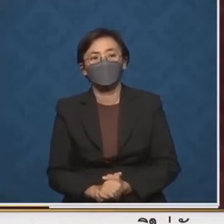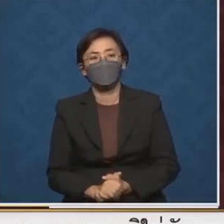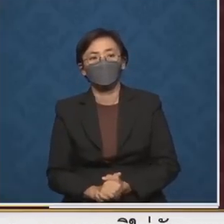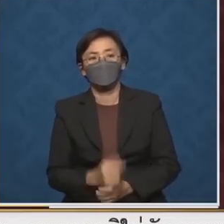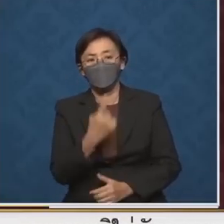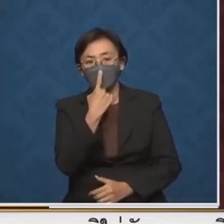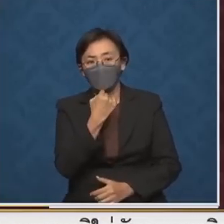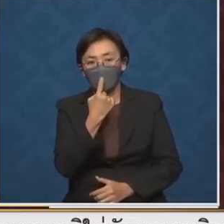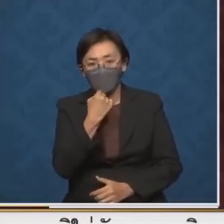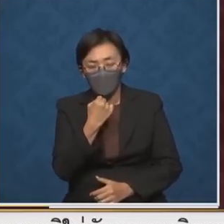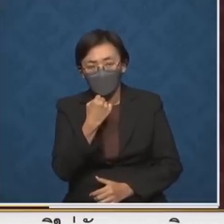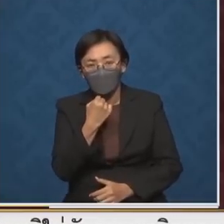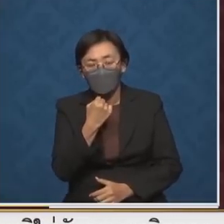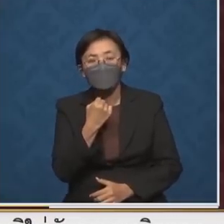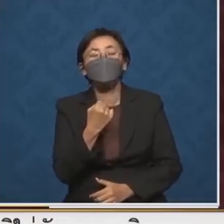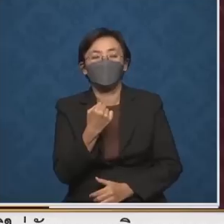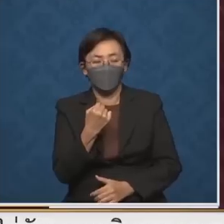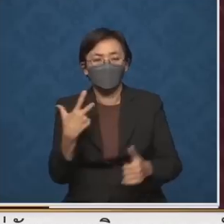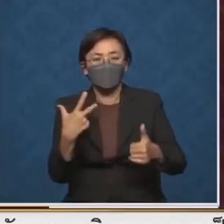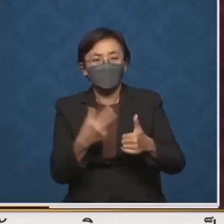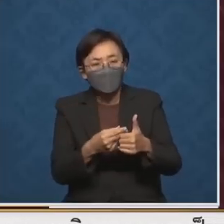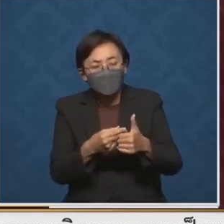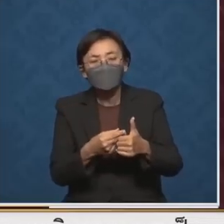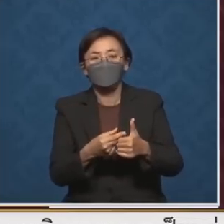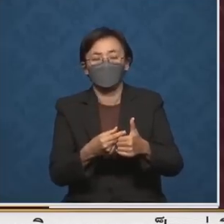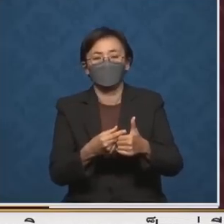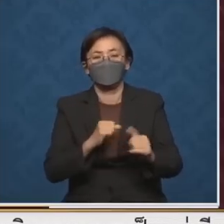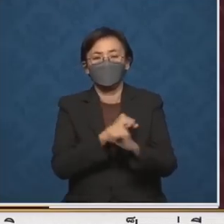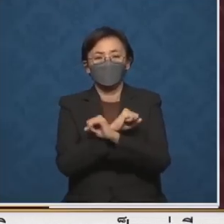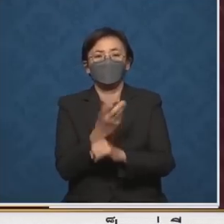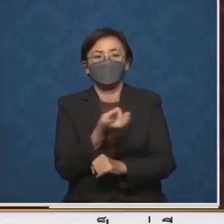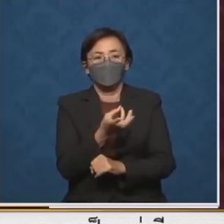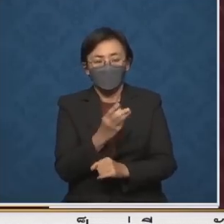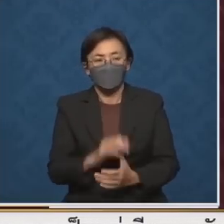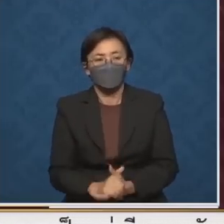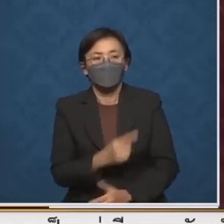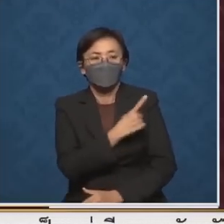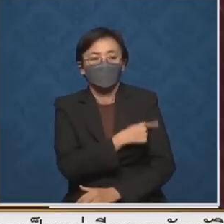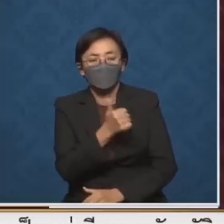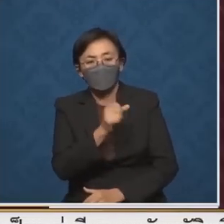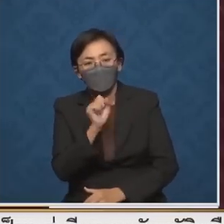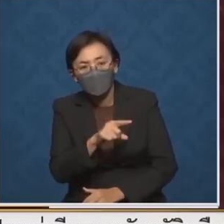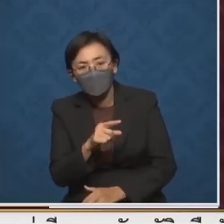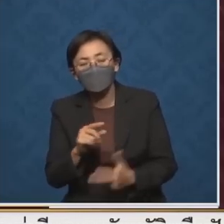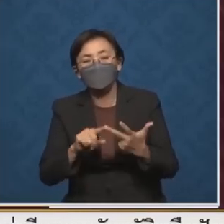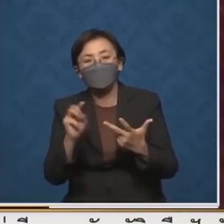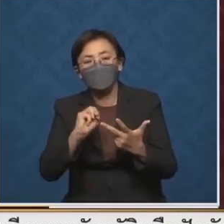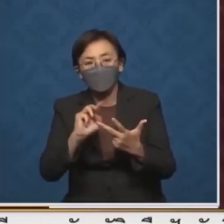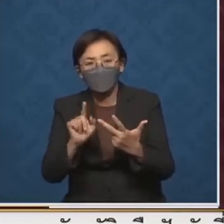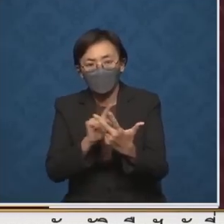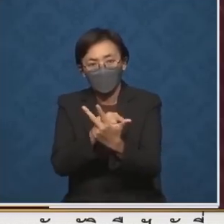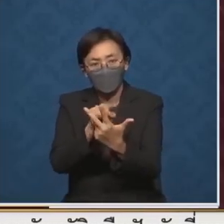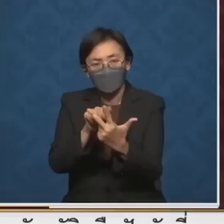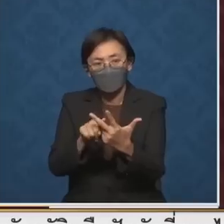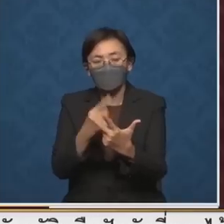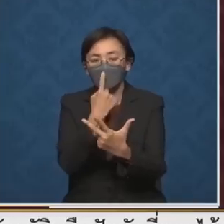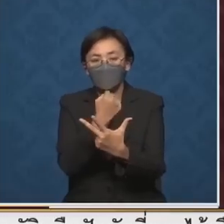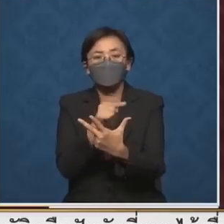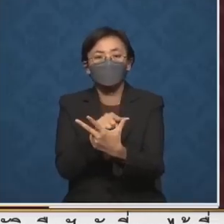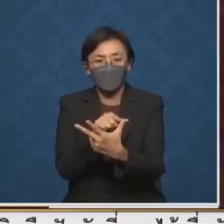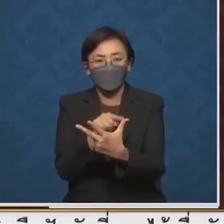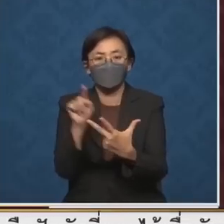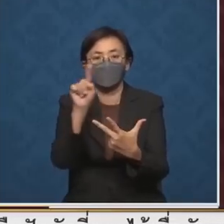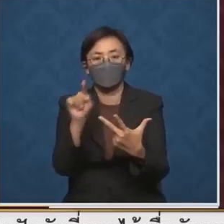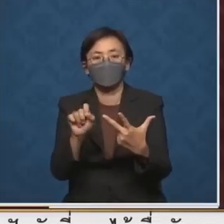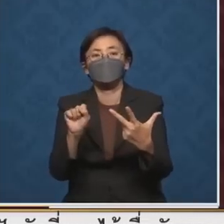สีแดงคือได้ผลน้อยที่สุดสีขาวดีกวา สิ่งมวดีกว่าท่านเราได้เลยครับสีแดงคื